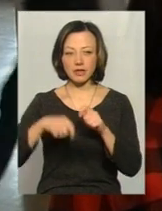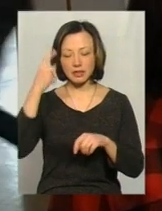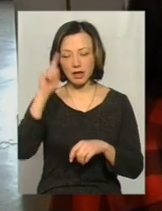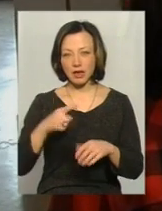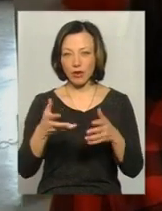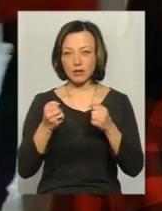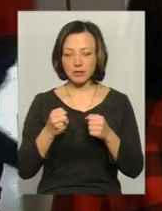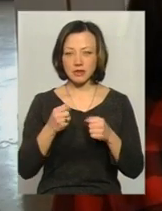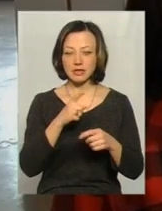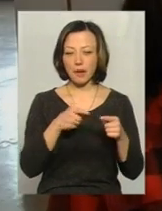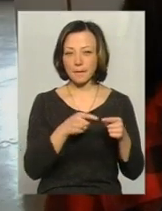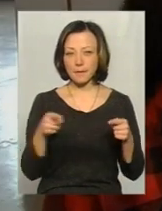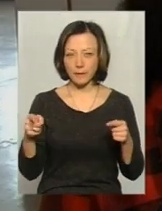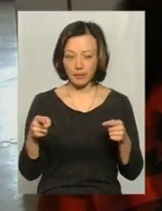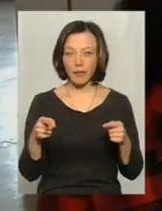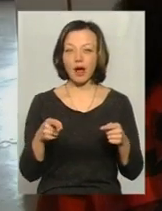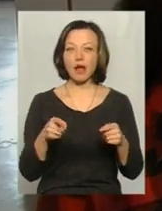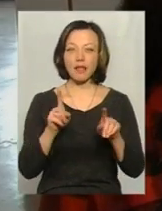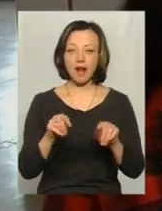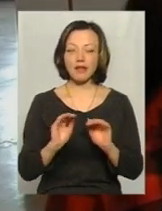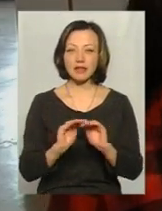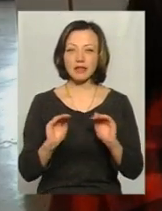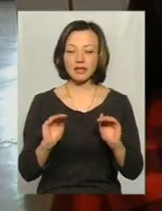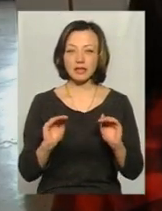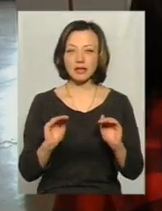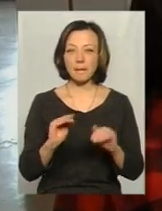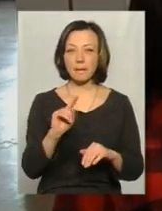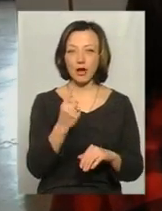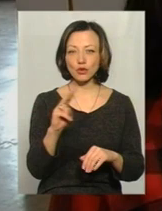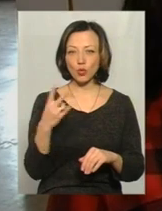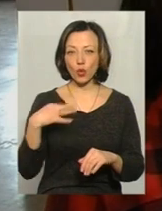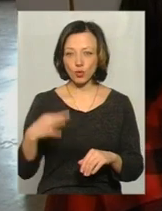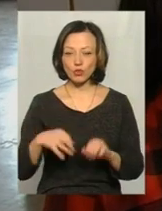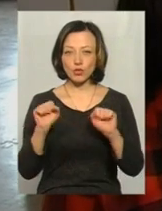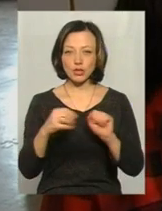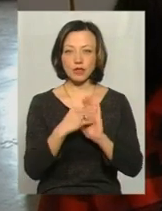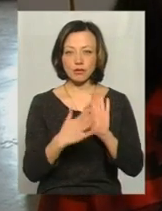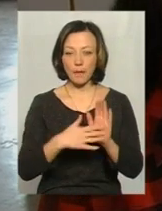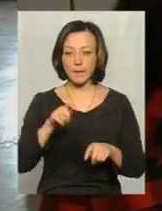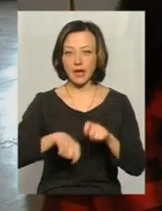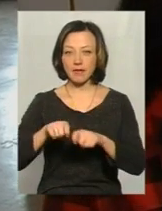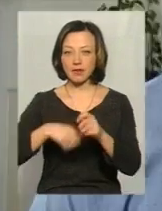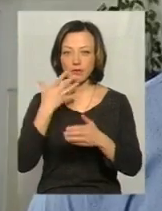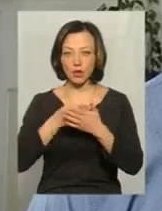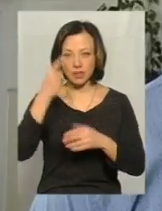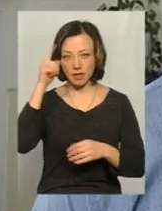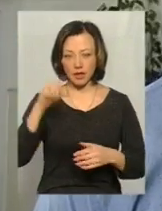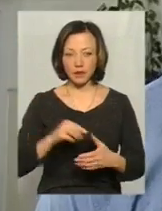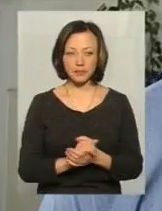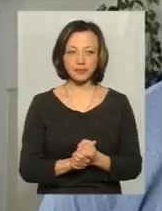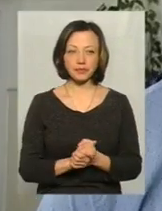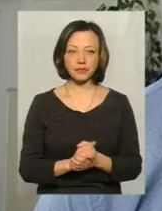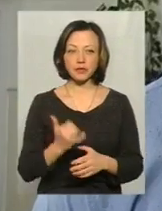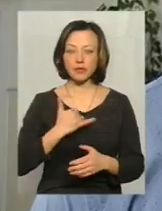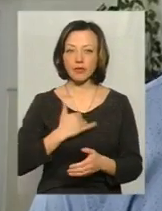за навчальний процес. Навіть учні першого та другого курсу також можуть зареєструватися і перевірити свої знання. У мене